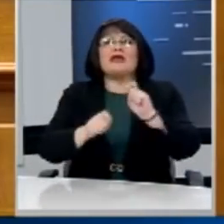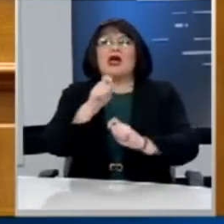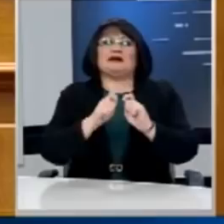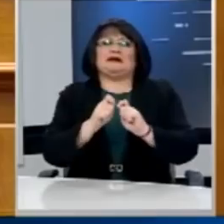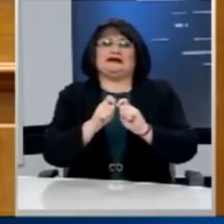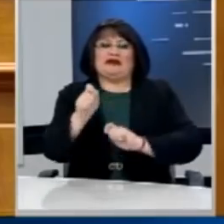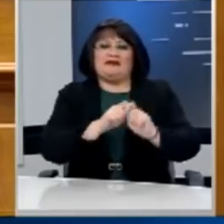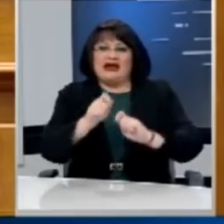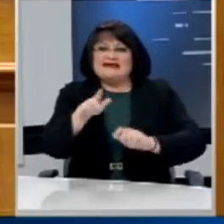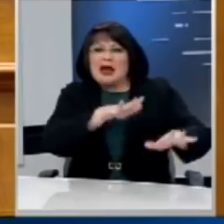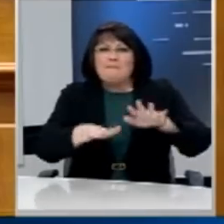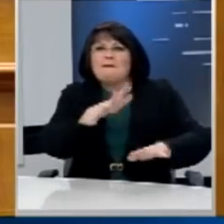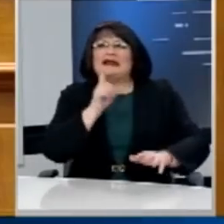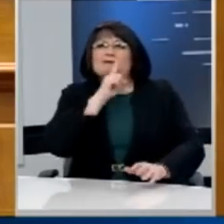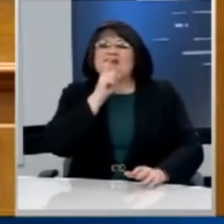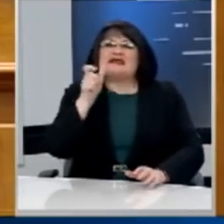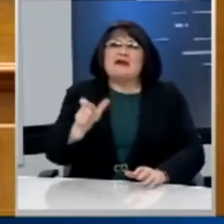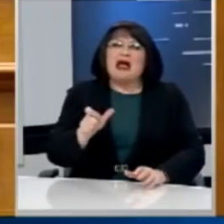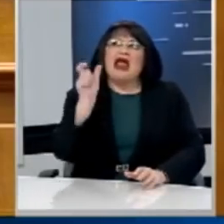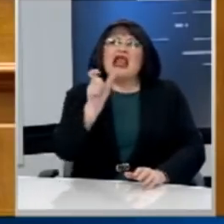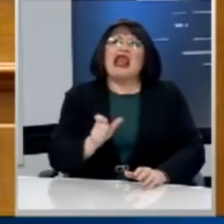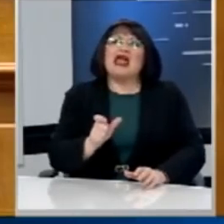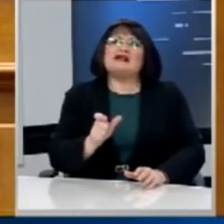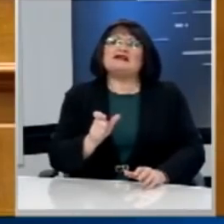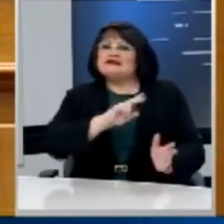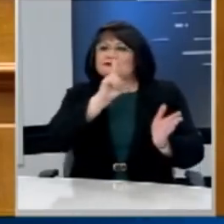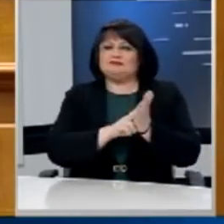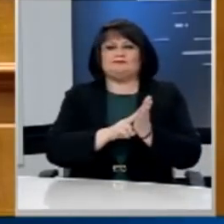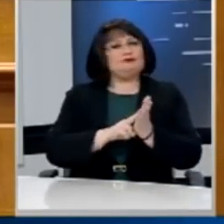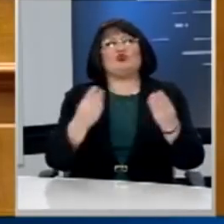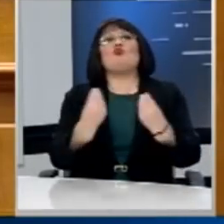είστε, και η απάτη και το ψέμα είναι λέξεις απαγορευμένες για εσάς.